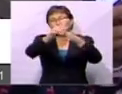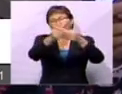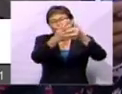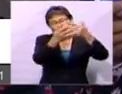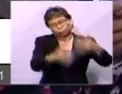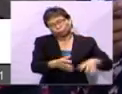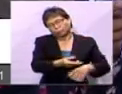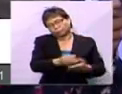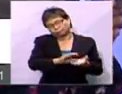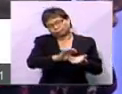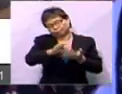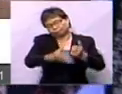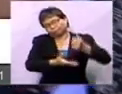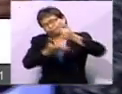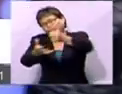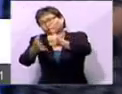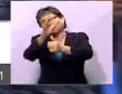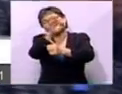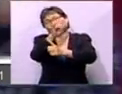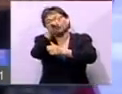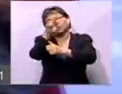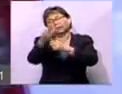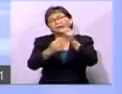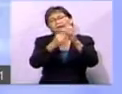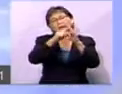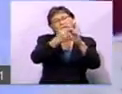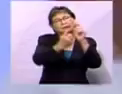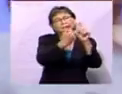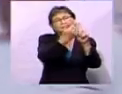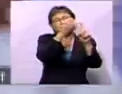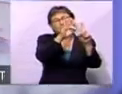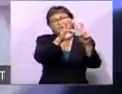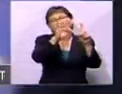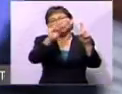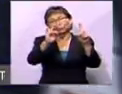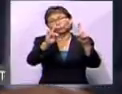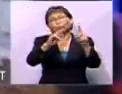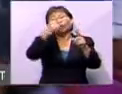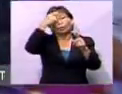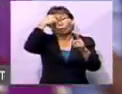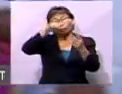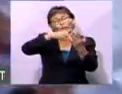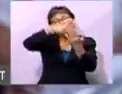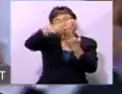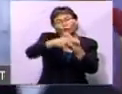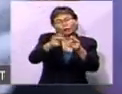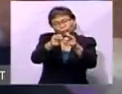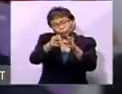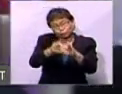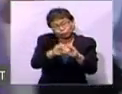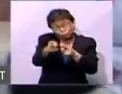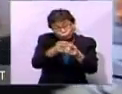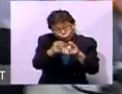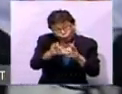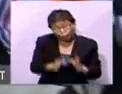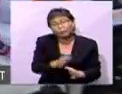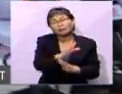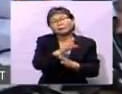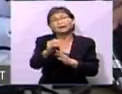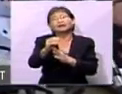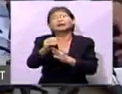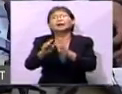RM4.3 juta telah disalur oleh Felkra sejak 1997 bagi program berkaitan keusahawanan dan pembangunan modal